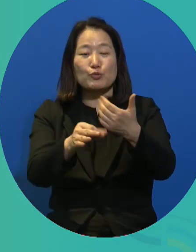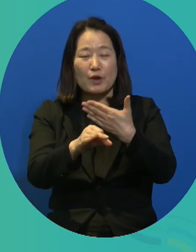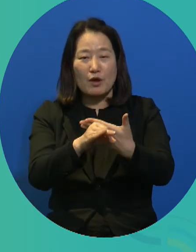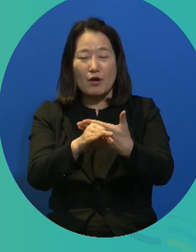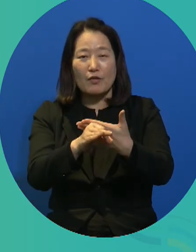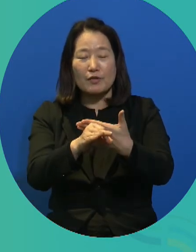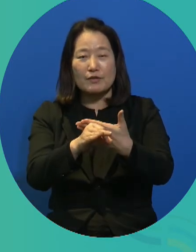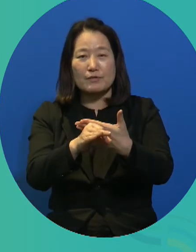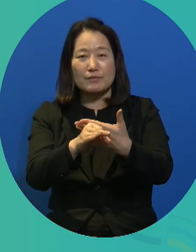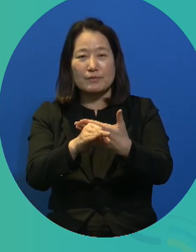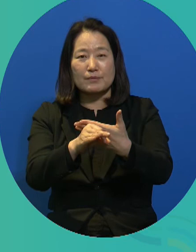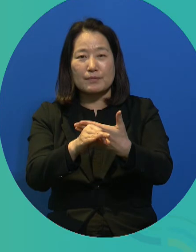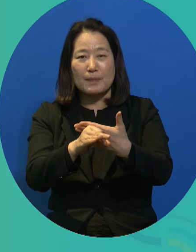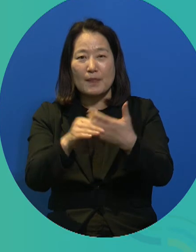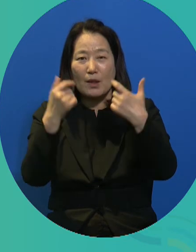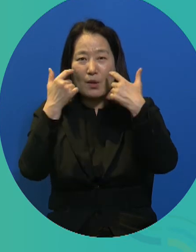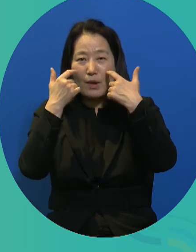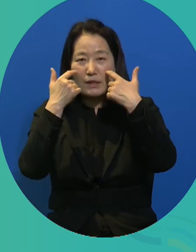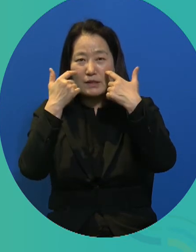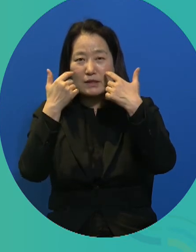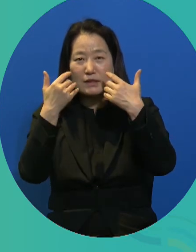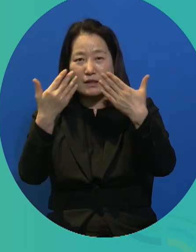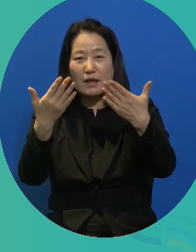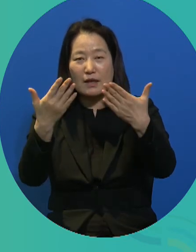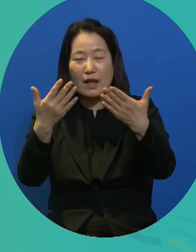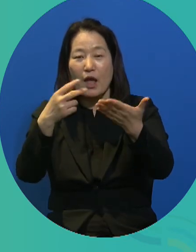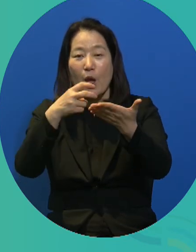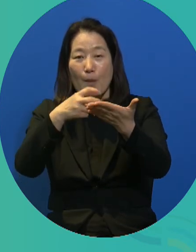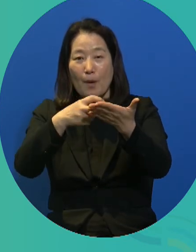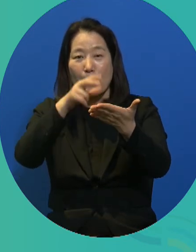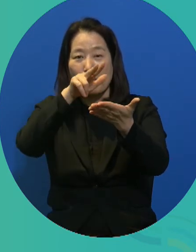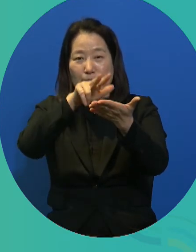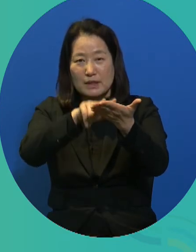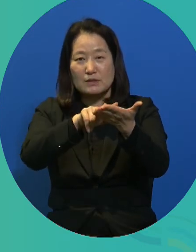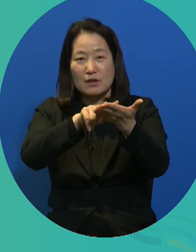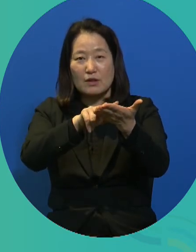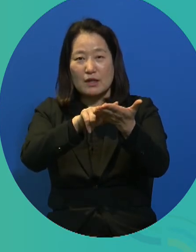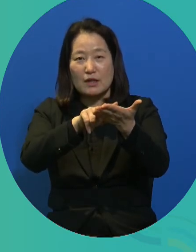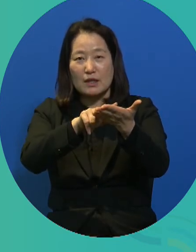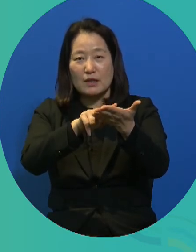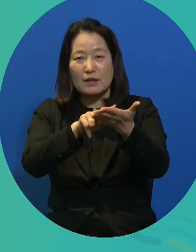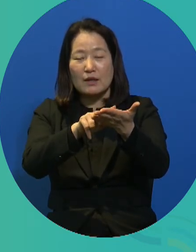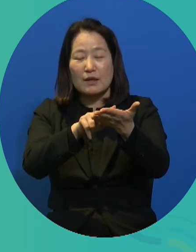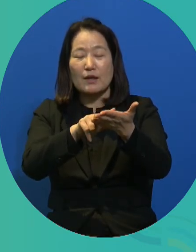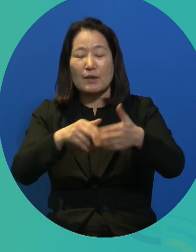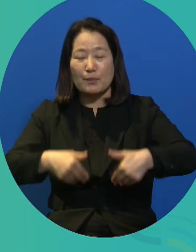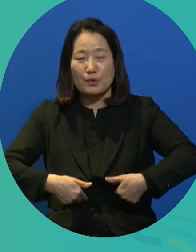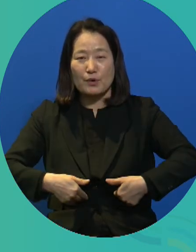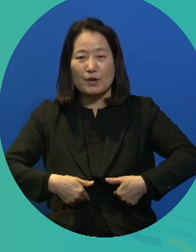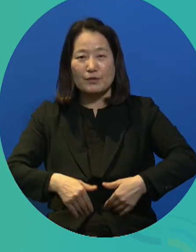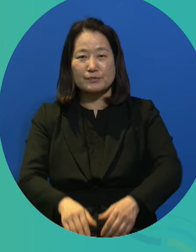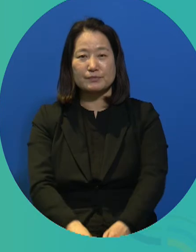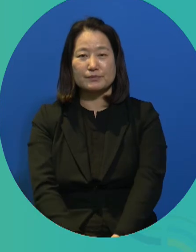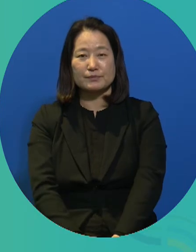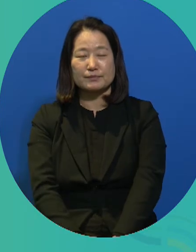대한 권한을 명확하게 가져갈 수 있는 법 제정이 반드시 필요합니다.